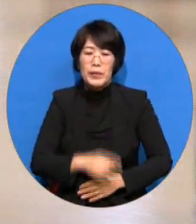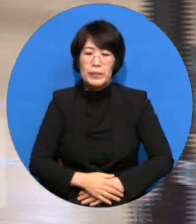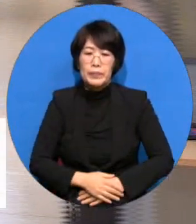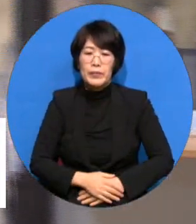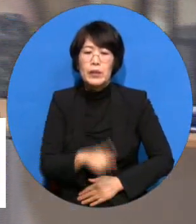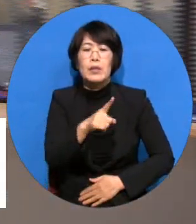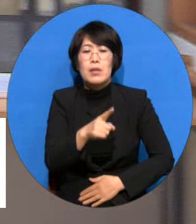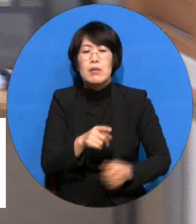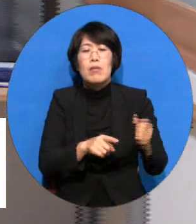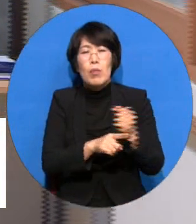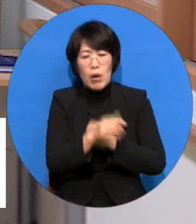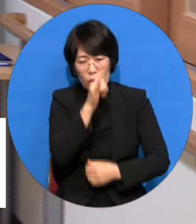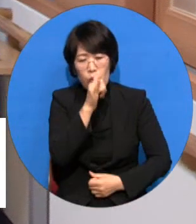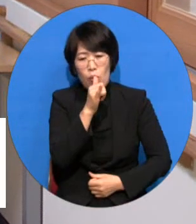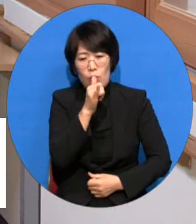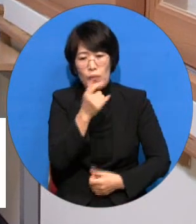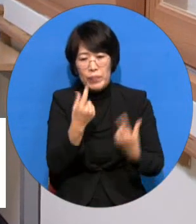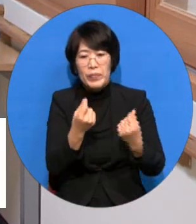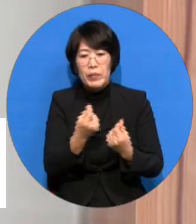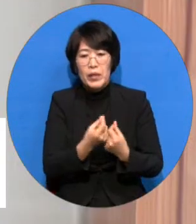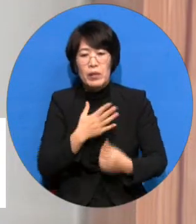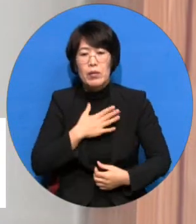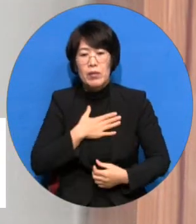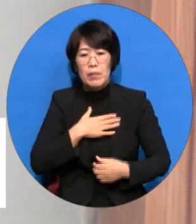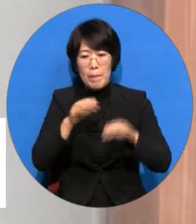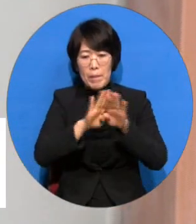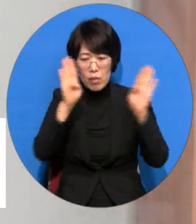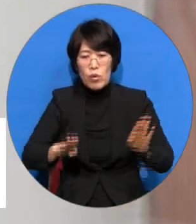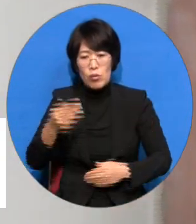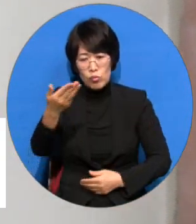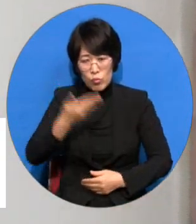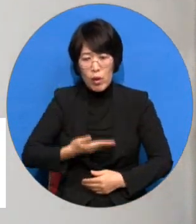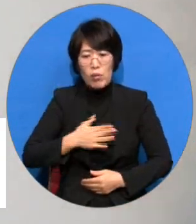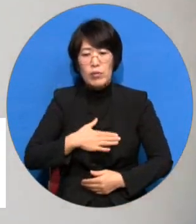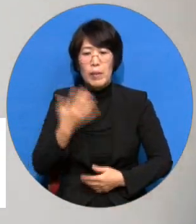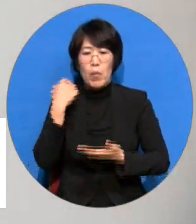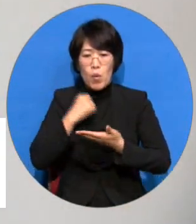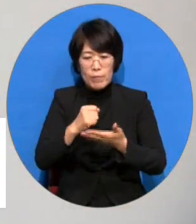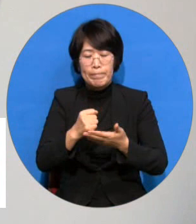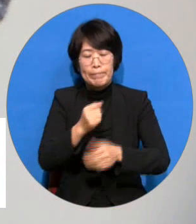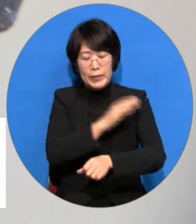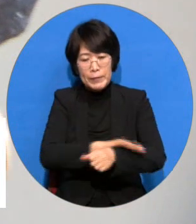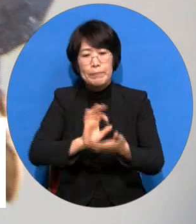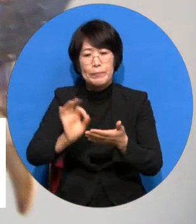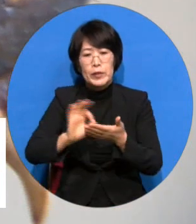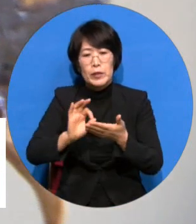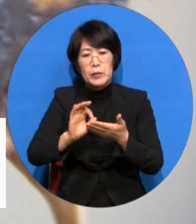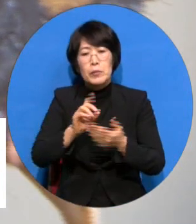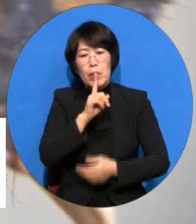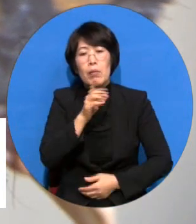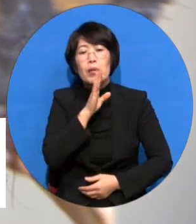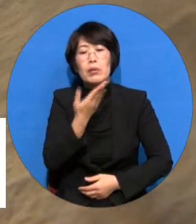아무래도 의미가 있는 박제잖아요. 그러니까 이제 저희 쪽으로 기증을 하면 저희가 이제 보존을 해서 이렇게 활용을